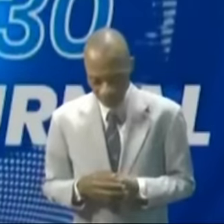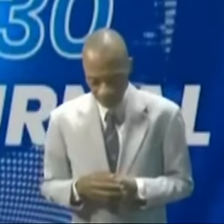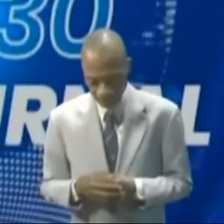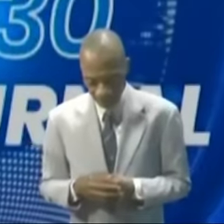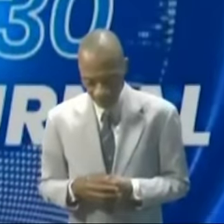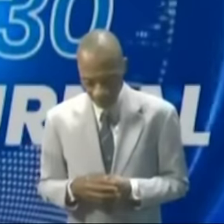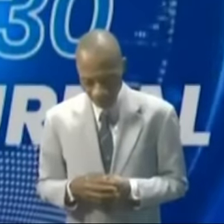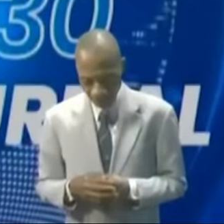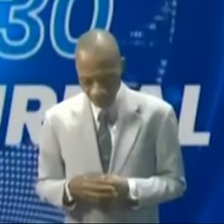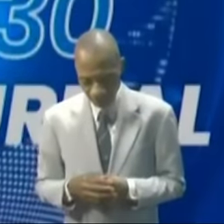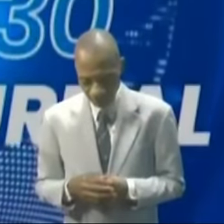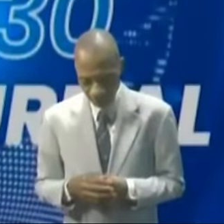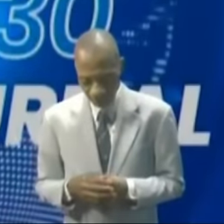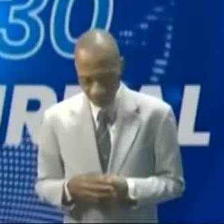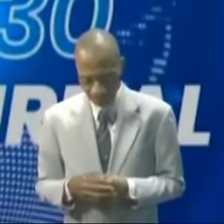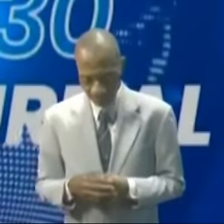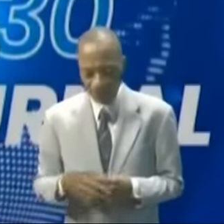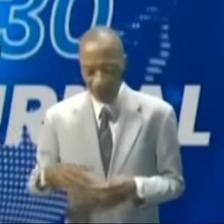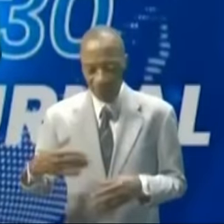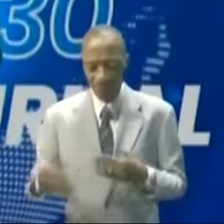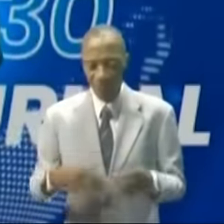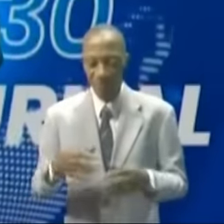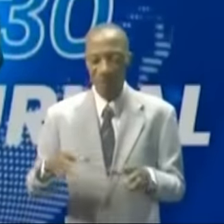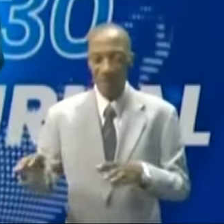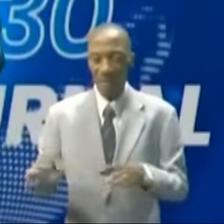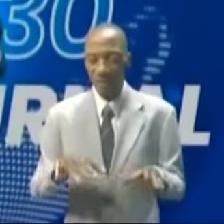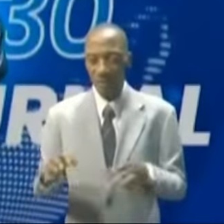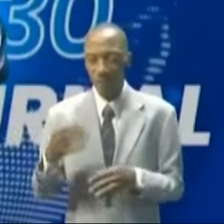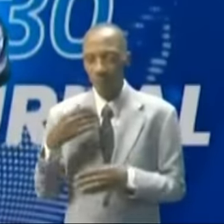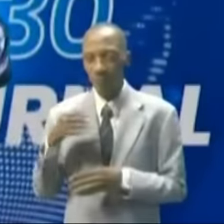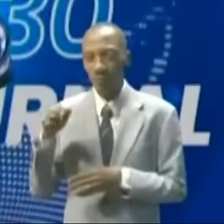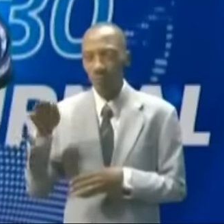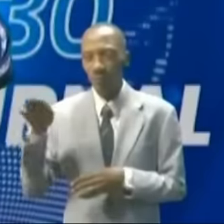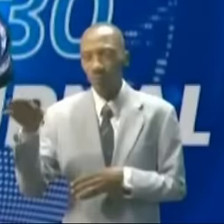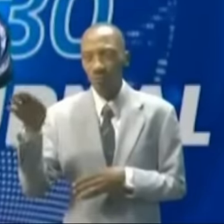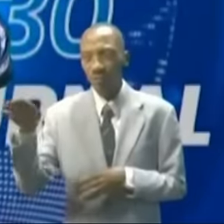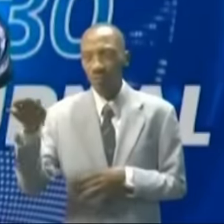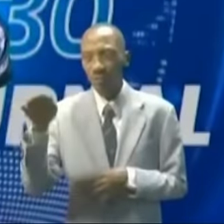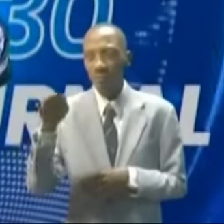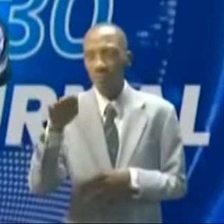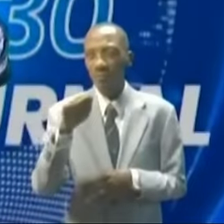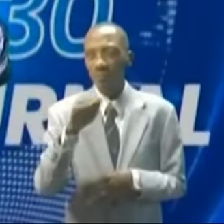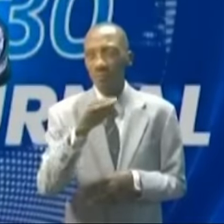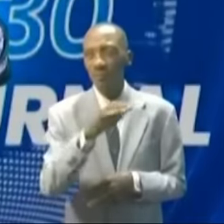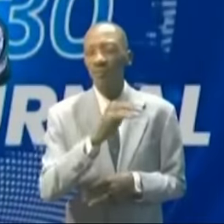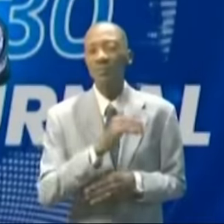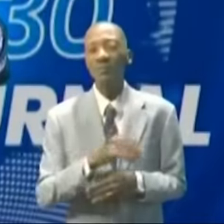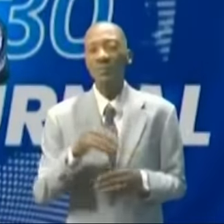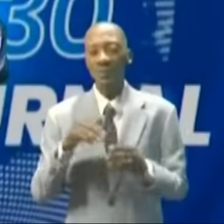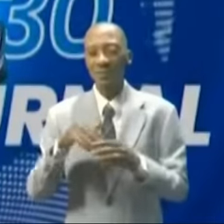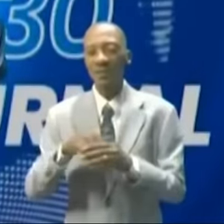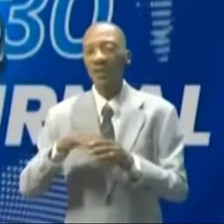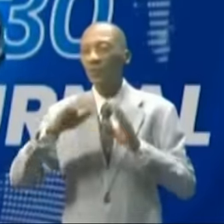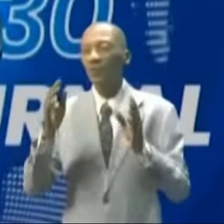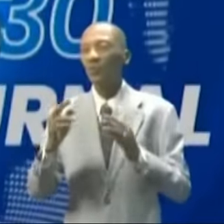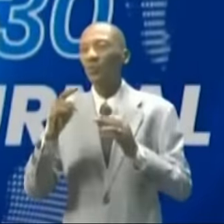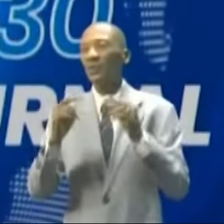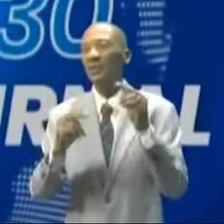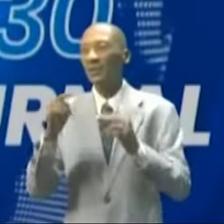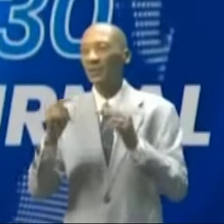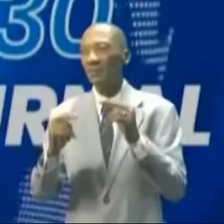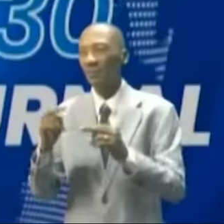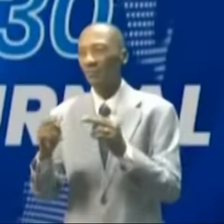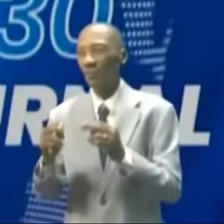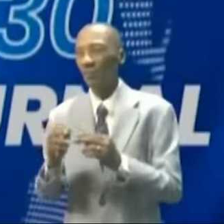Mener des actions de plaidoyer efficaces pour une réforme inclusive à tous les niveaux, c'est l'un des objectifs de